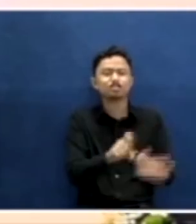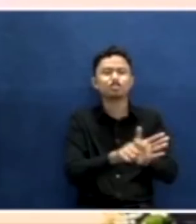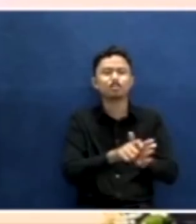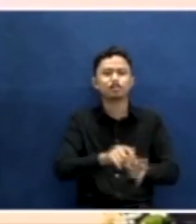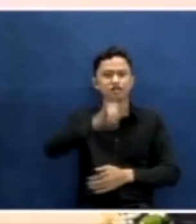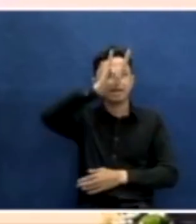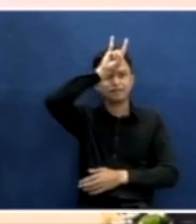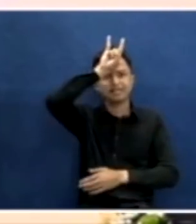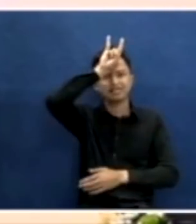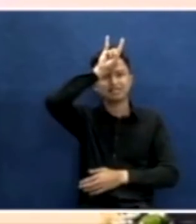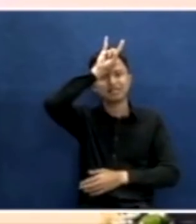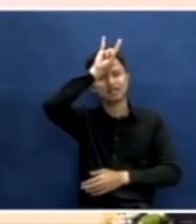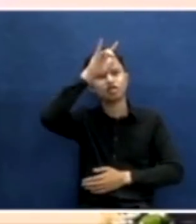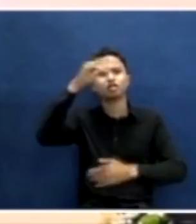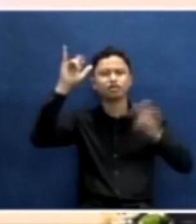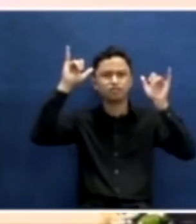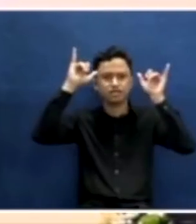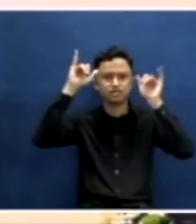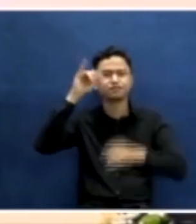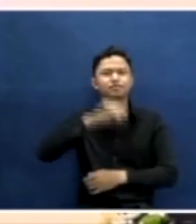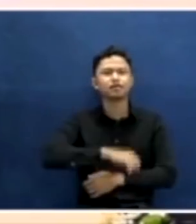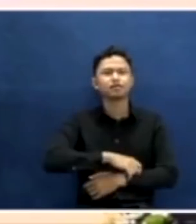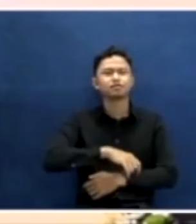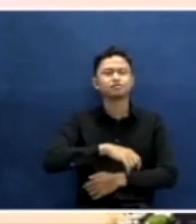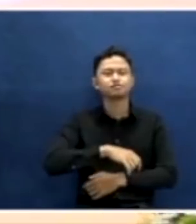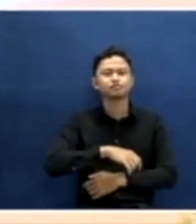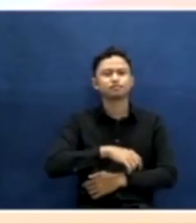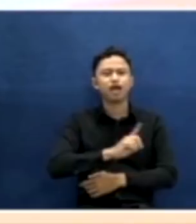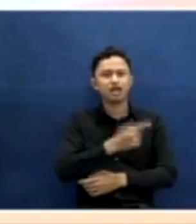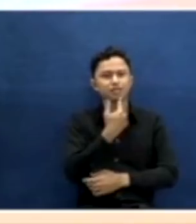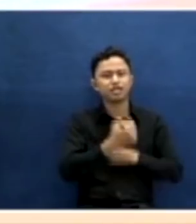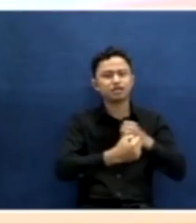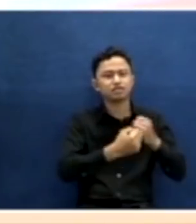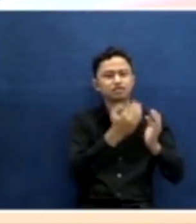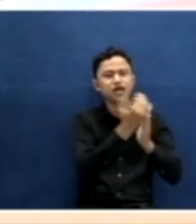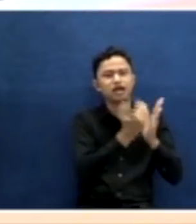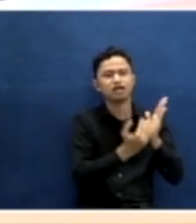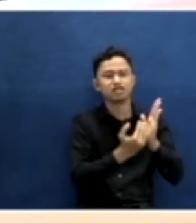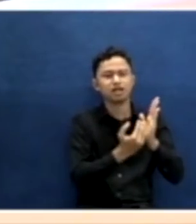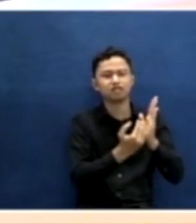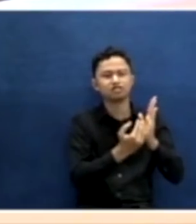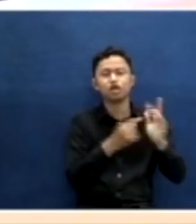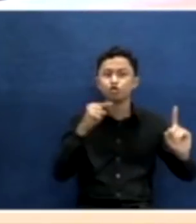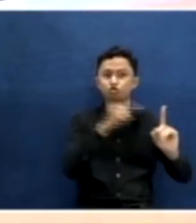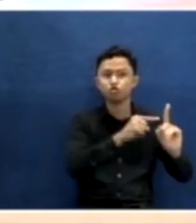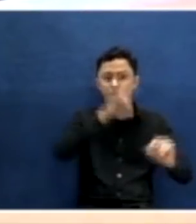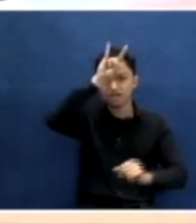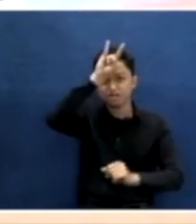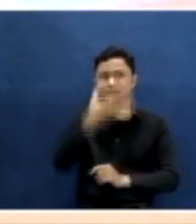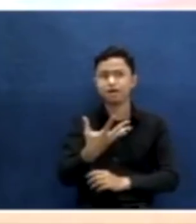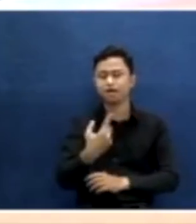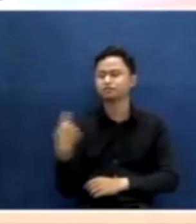sesungguhnya mereka tidak memiliki agenda yang paling besar kecuali adalah agenda iblis itu setelah menjatuhkan kita supaya jatuh pada